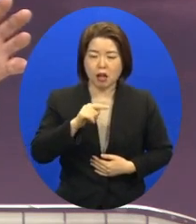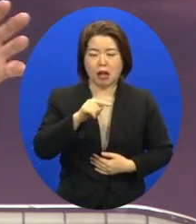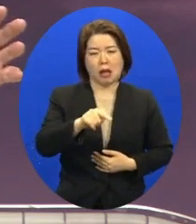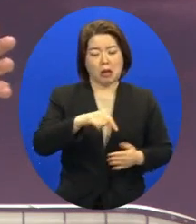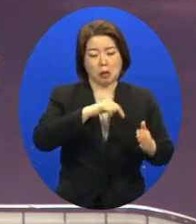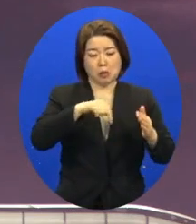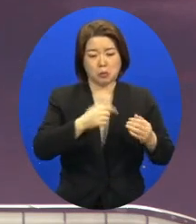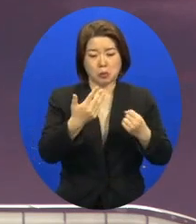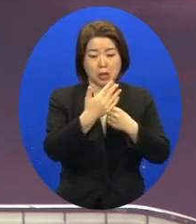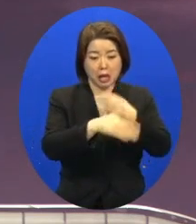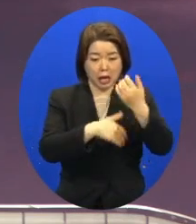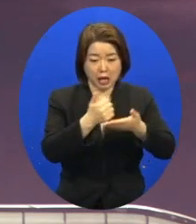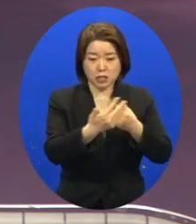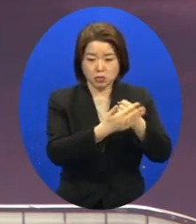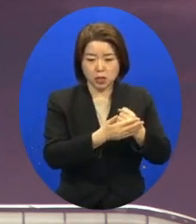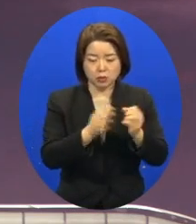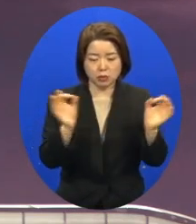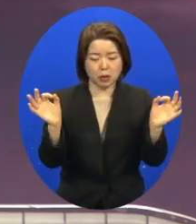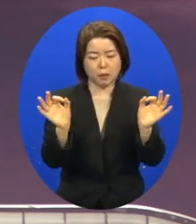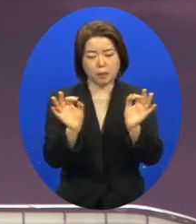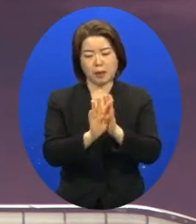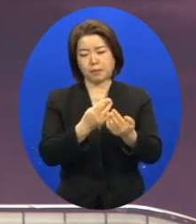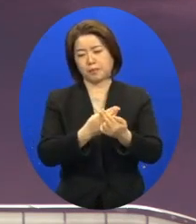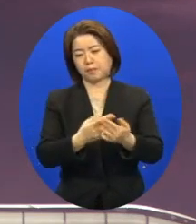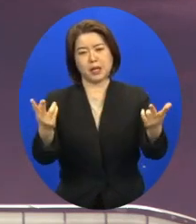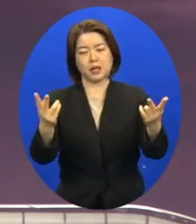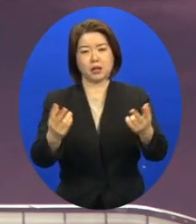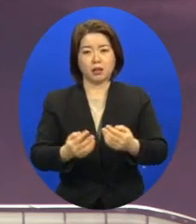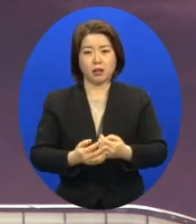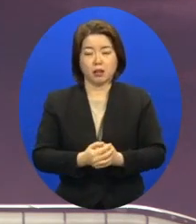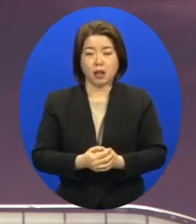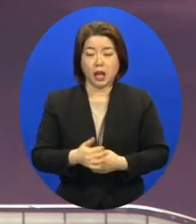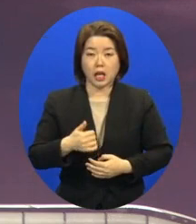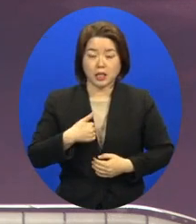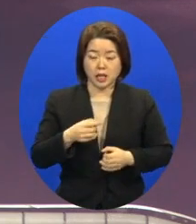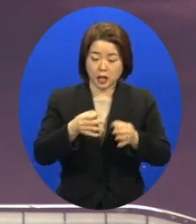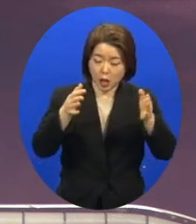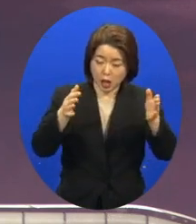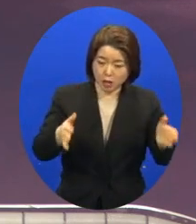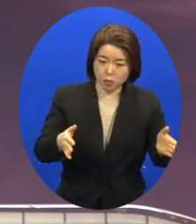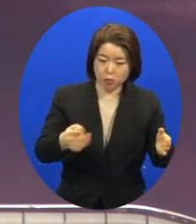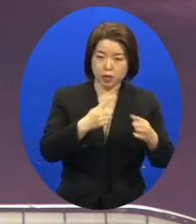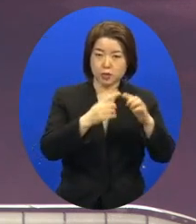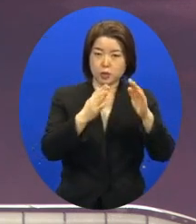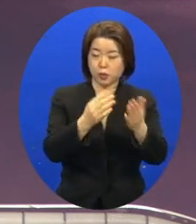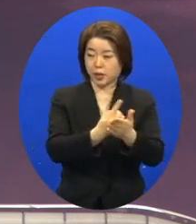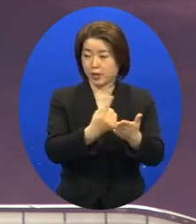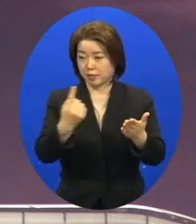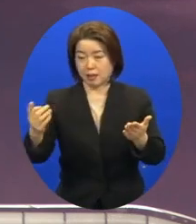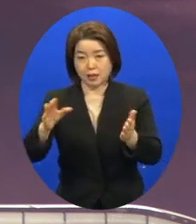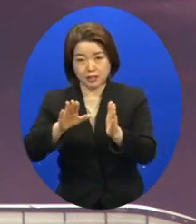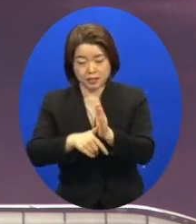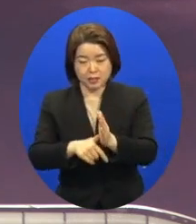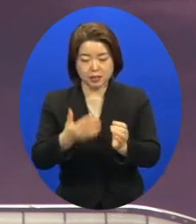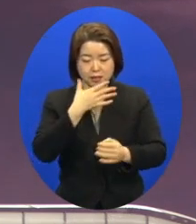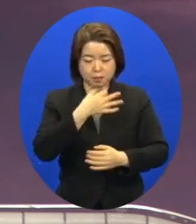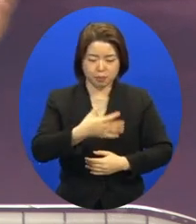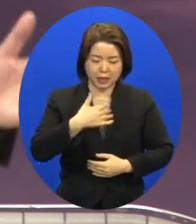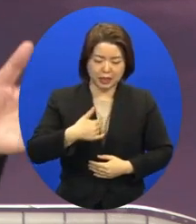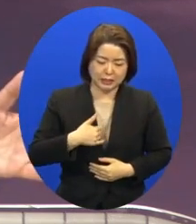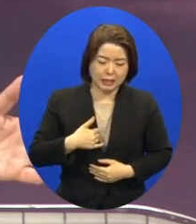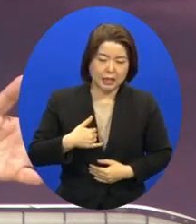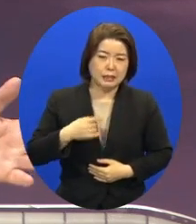사라져버리는 겁니다. 그가 이렇게 고백을 합니다. 내가 한동안 교회를 떠났을 때 불행하게도 나는